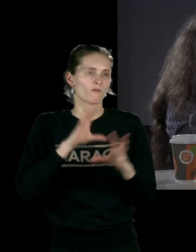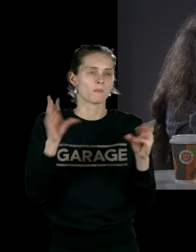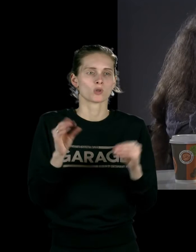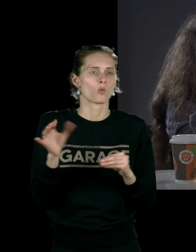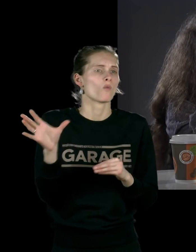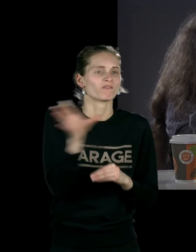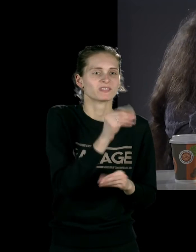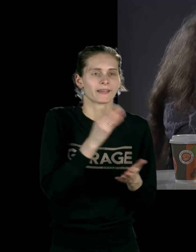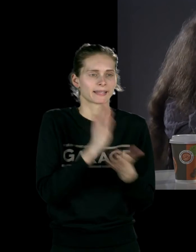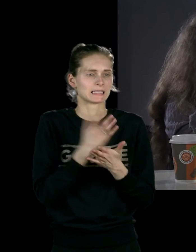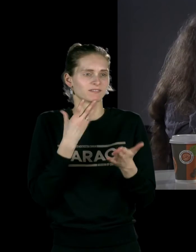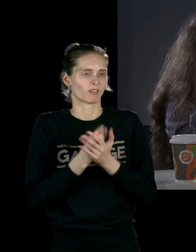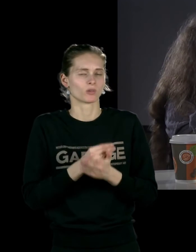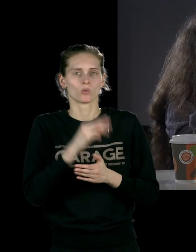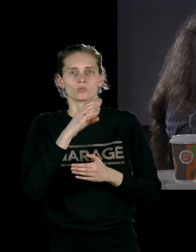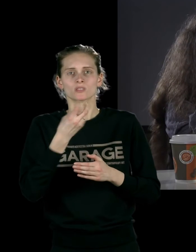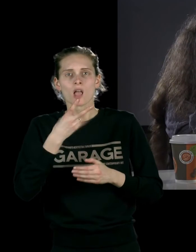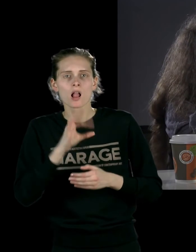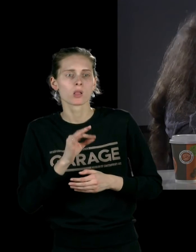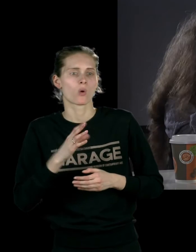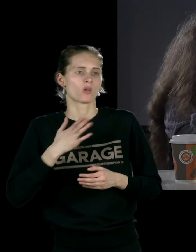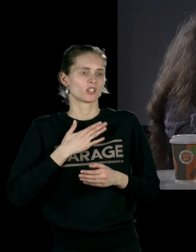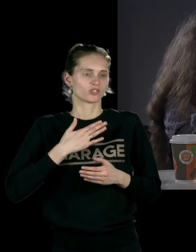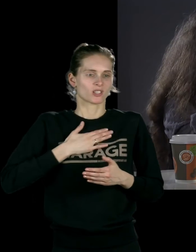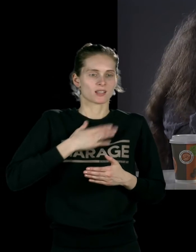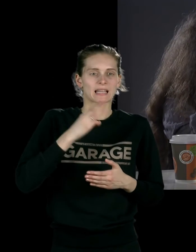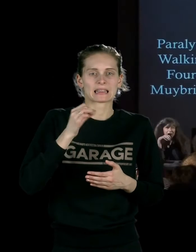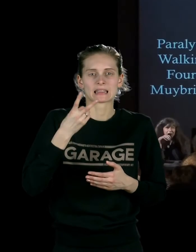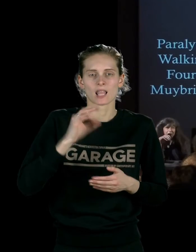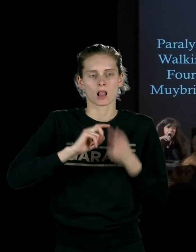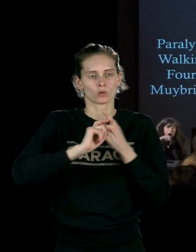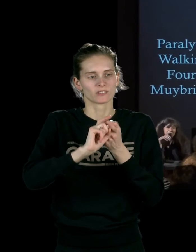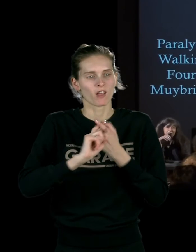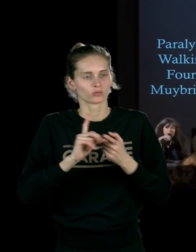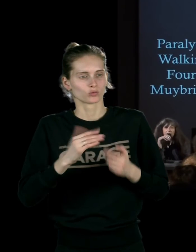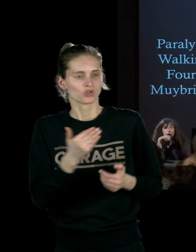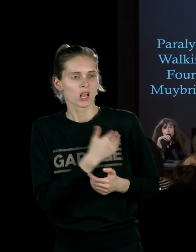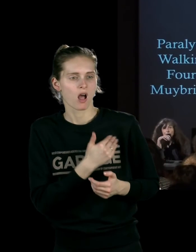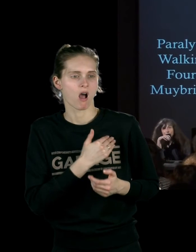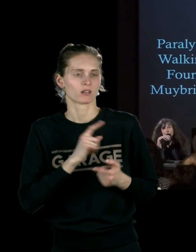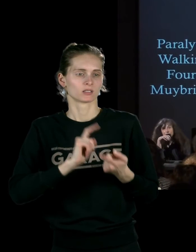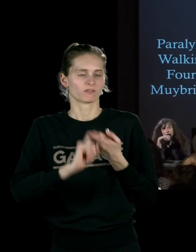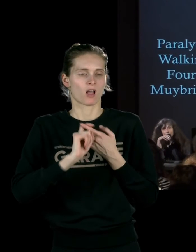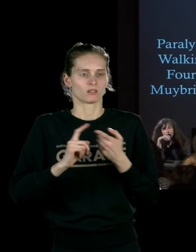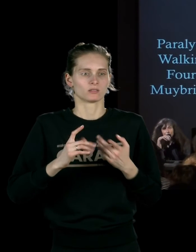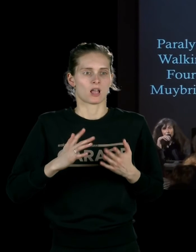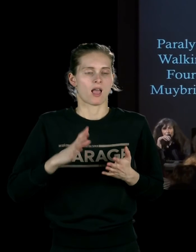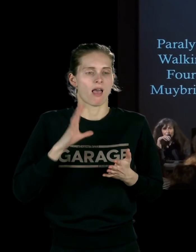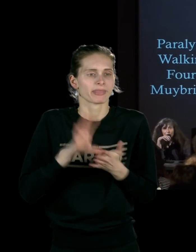пребываем в них, связаны их желаниями, их импульсами. Для него представляется, что надо думать